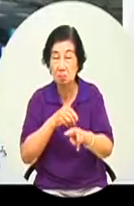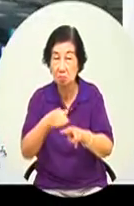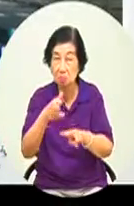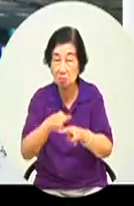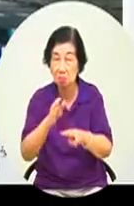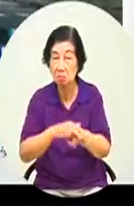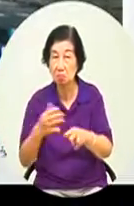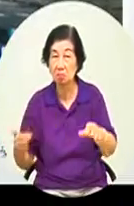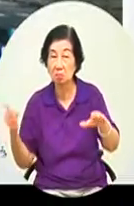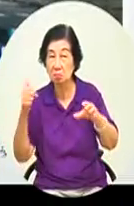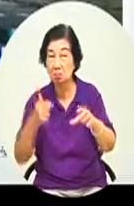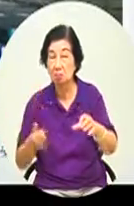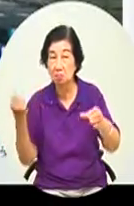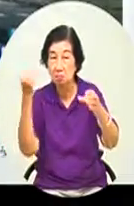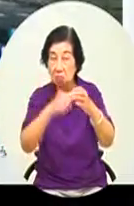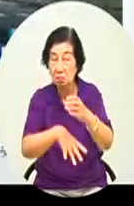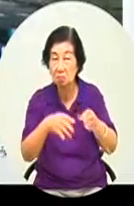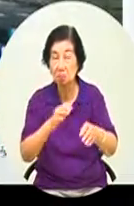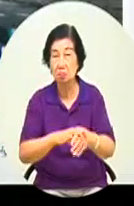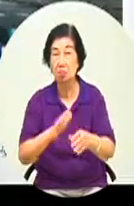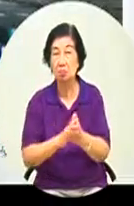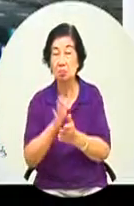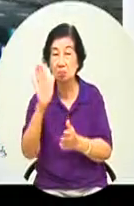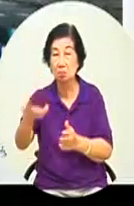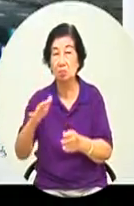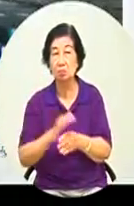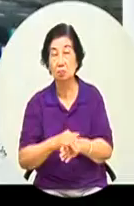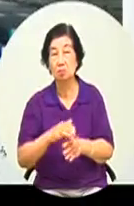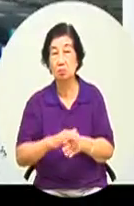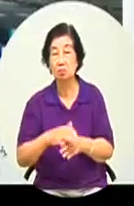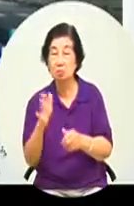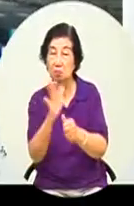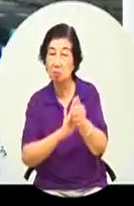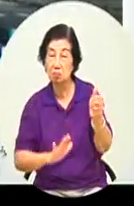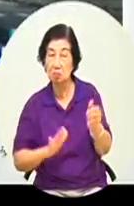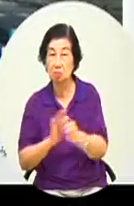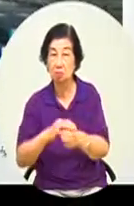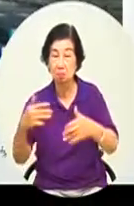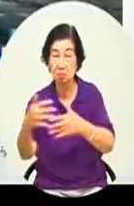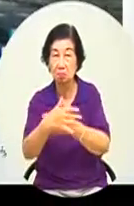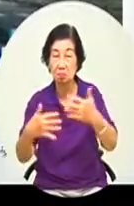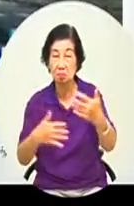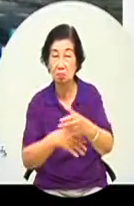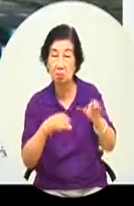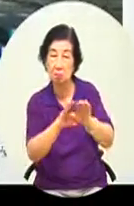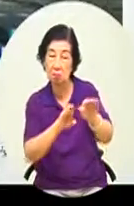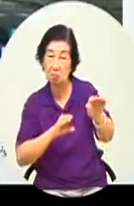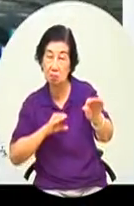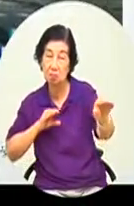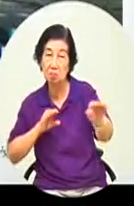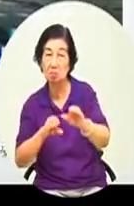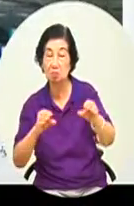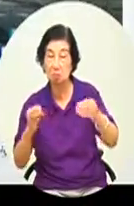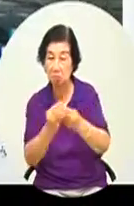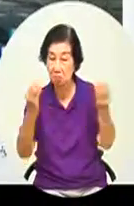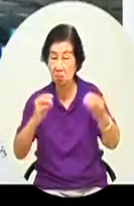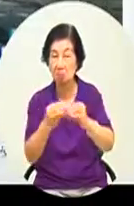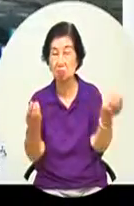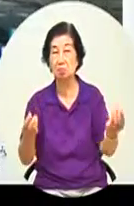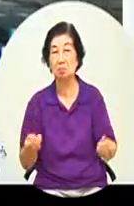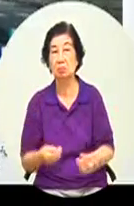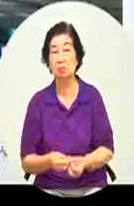么？以后更容易造成交通的拥塞以外，更容易造成发生车祸啊！在哪车祸发